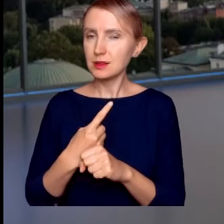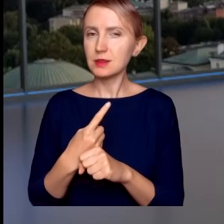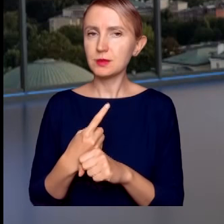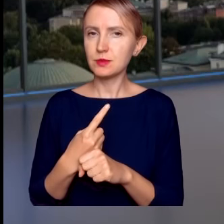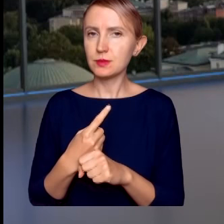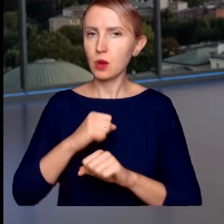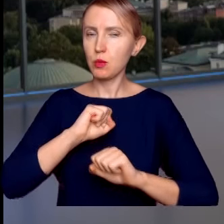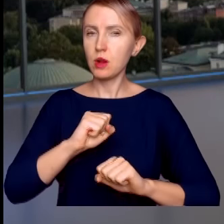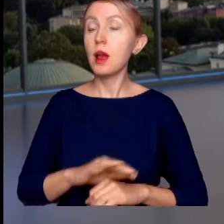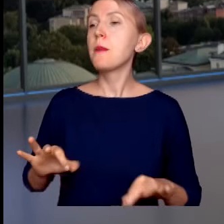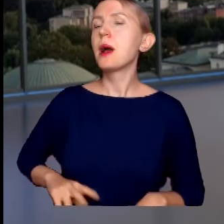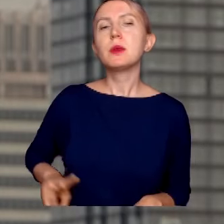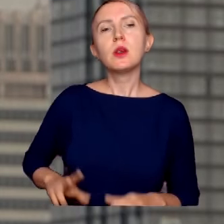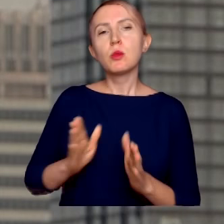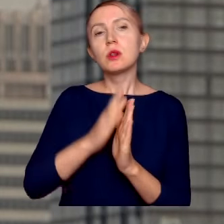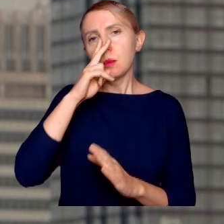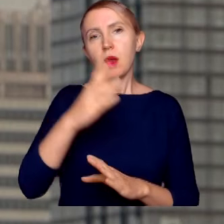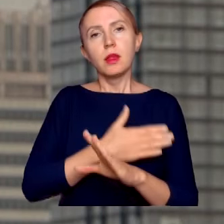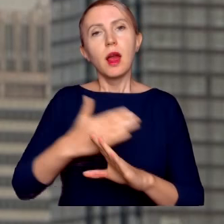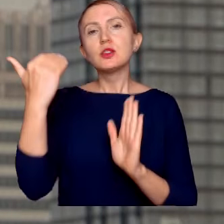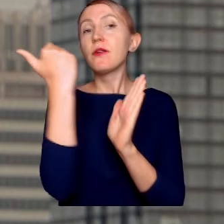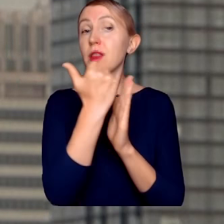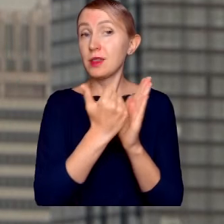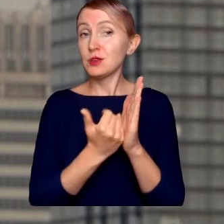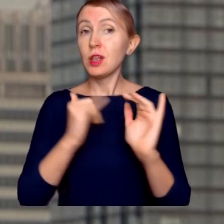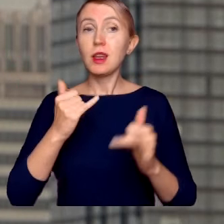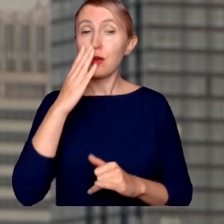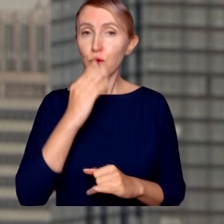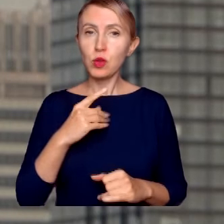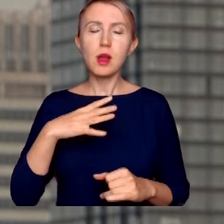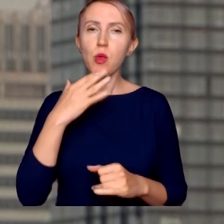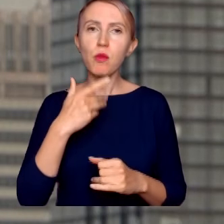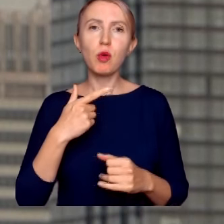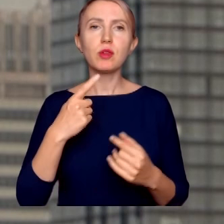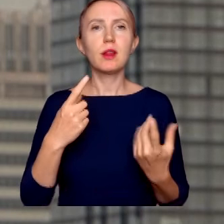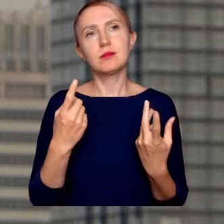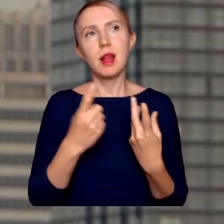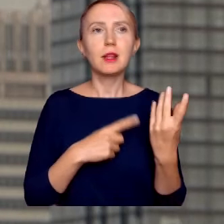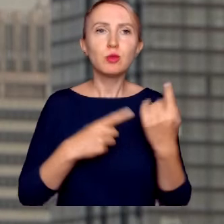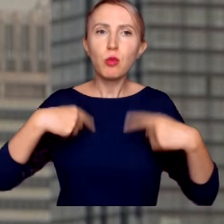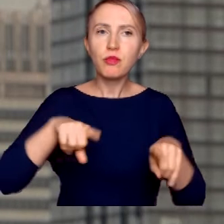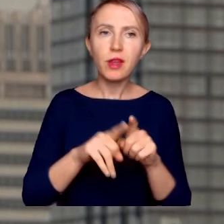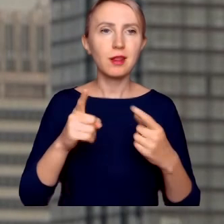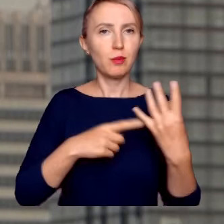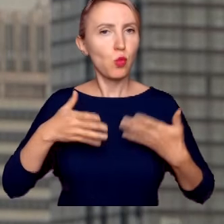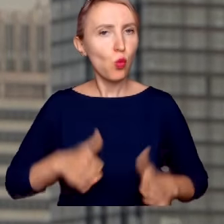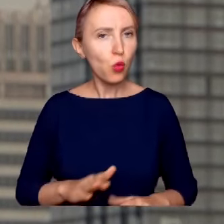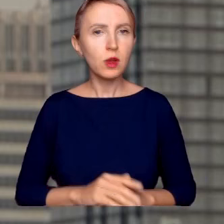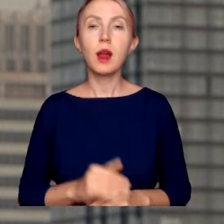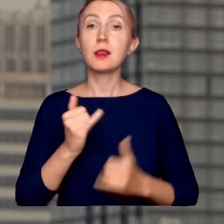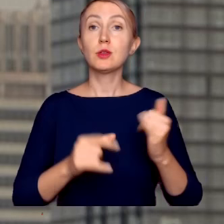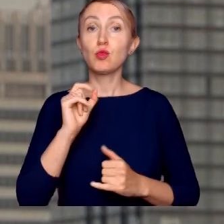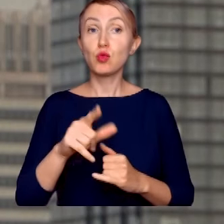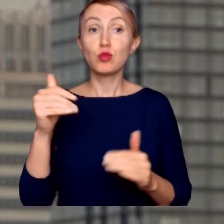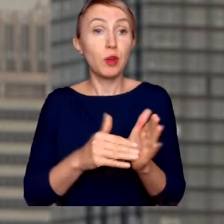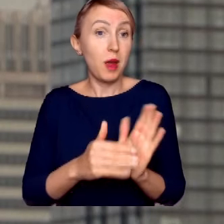bronili. Niech pan minister spojrzy jeszcze, jakie są dalsze wytyczne, bo ja mówiłem o tej demografii. No nie sposób, jeżeli ma się demografia